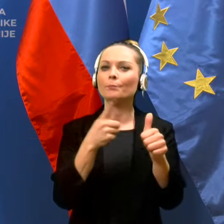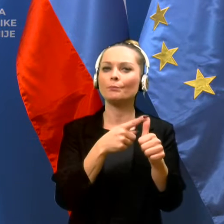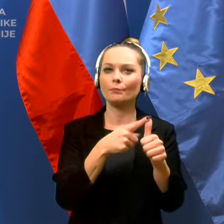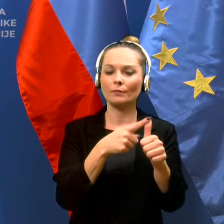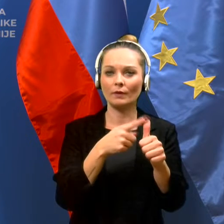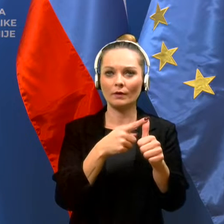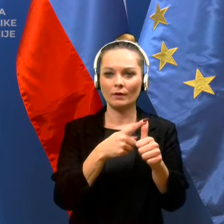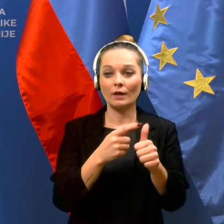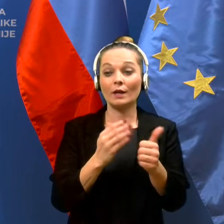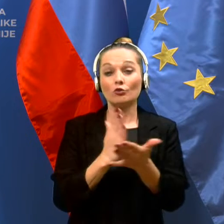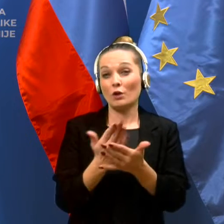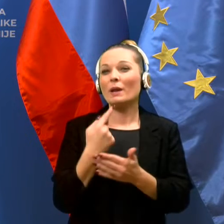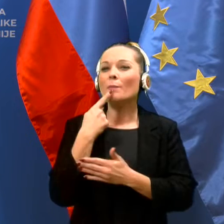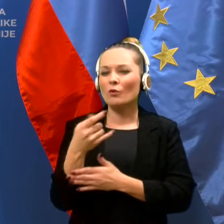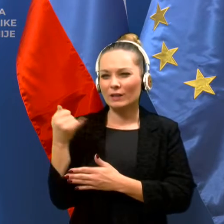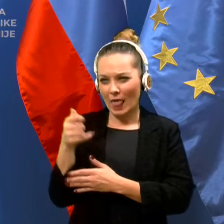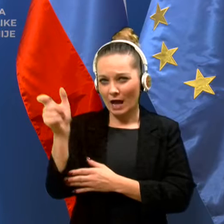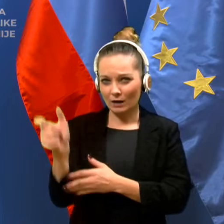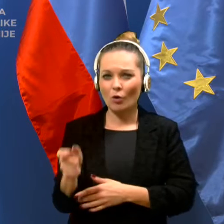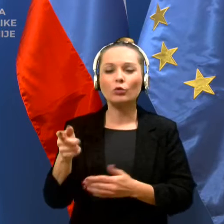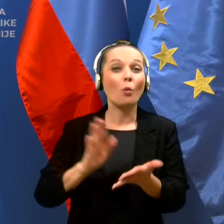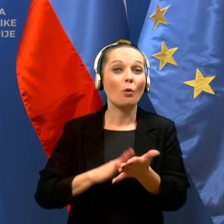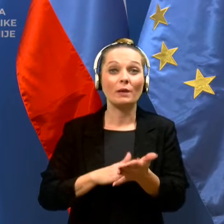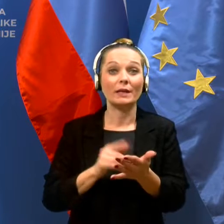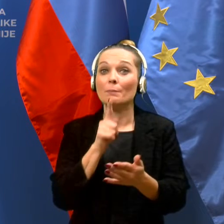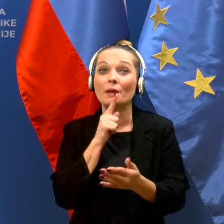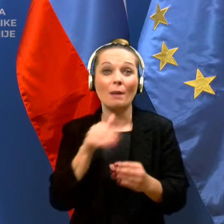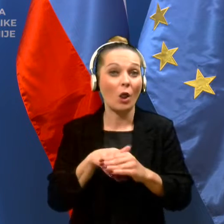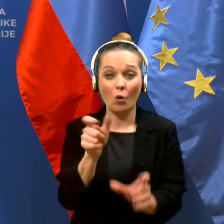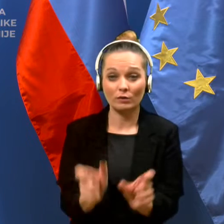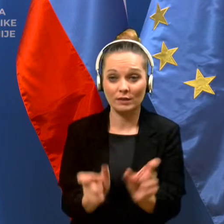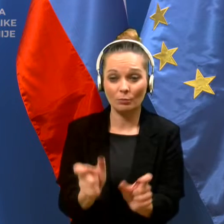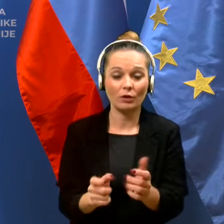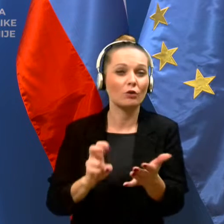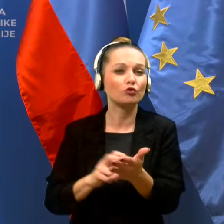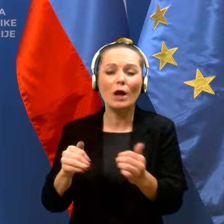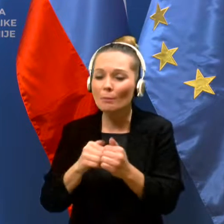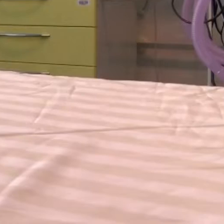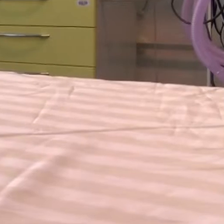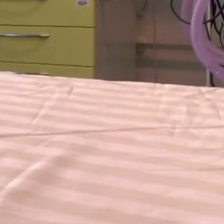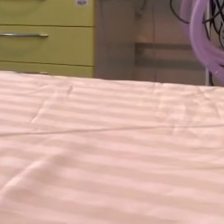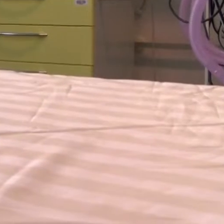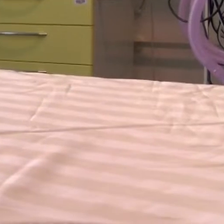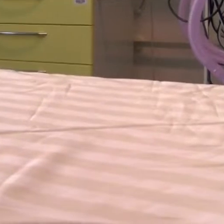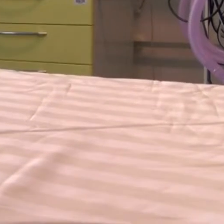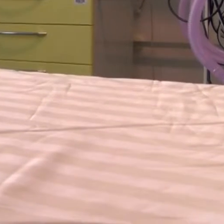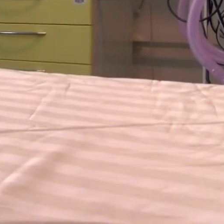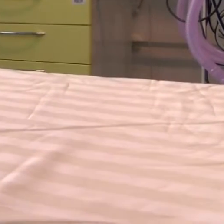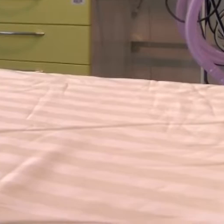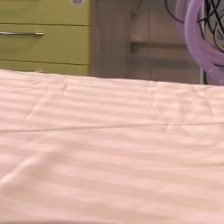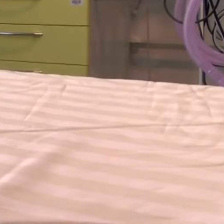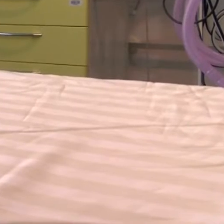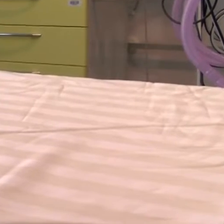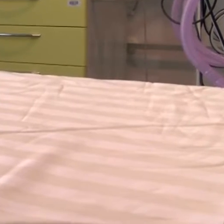kar je moja predhodnica že omenila, kadrovsko problematika, predvsem seveda v zdravstveno negovalni službi. Pomankanje zaščitne